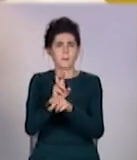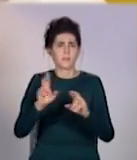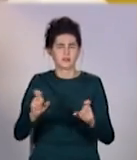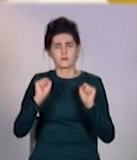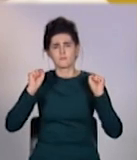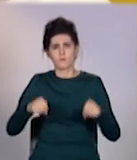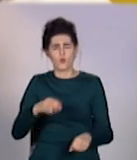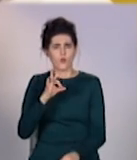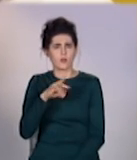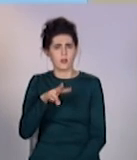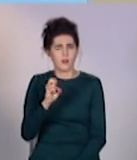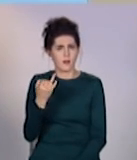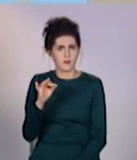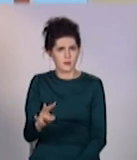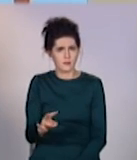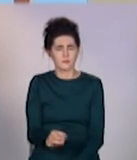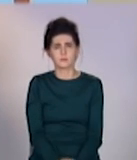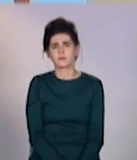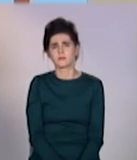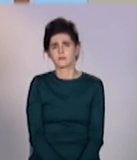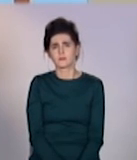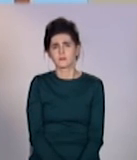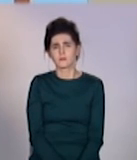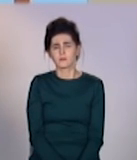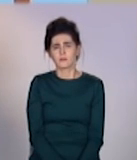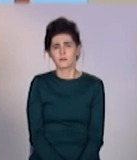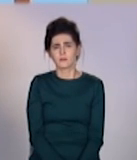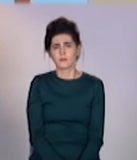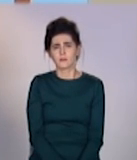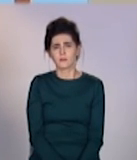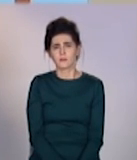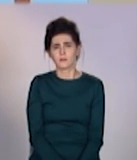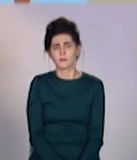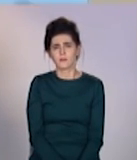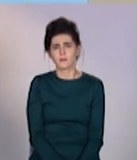відвідування компанії. Марія Колосанова, Максим Шостецький, телеканал «Донбас».